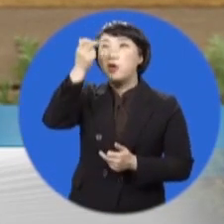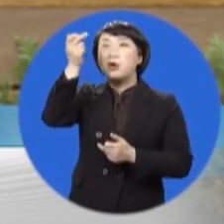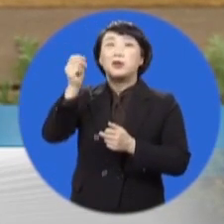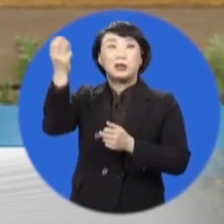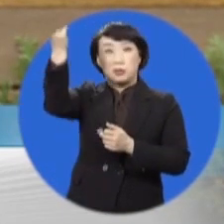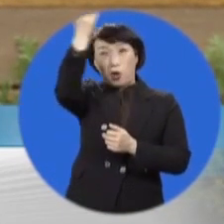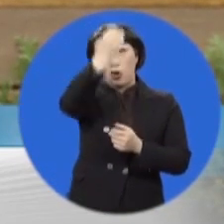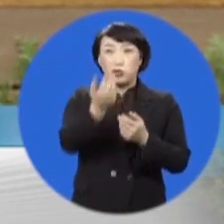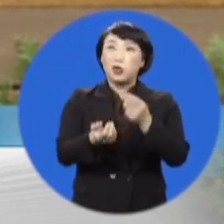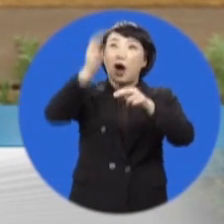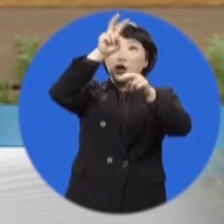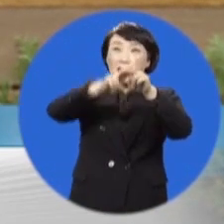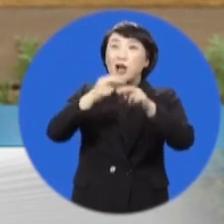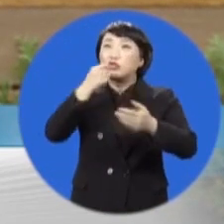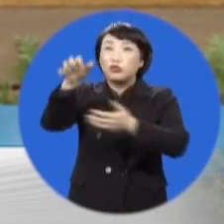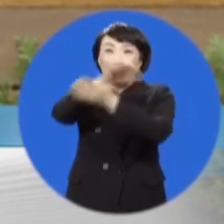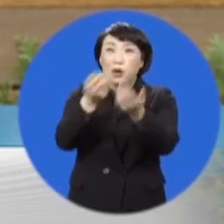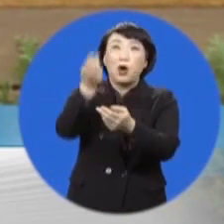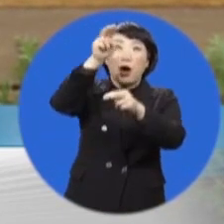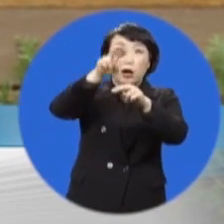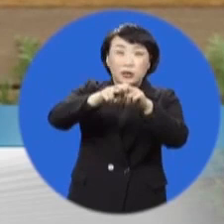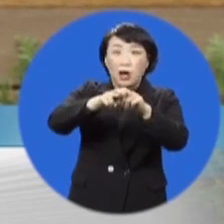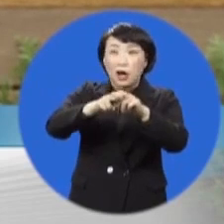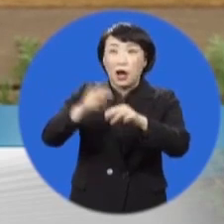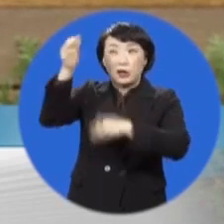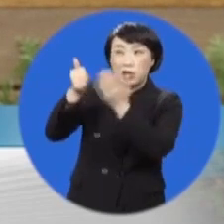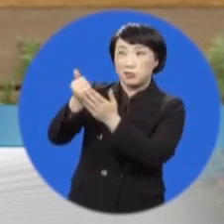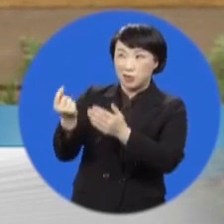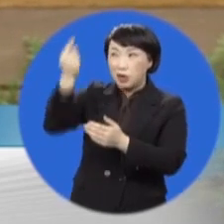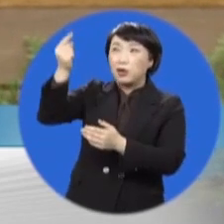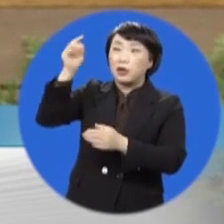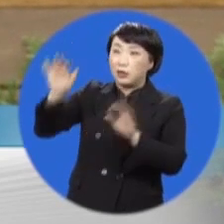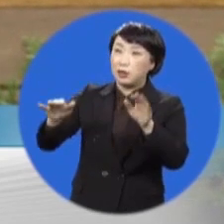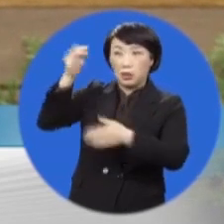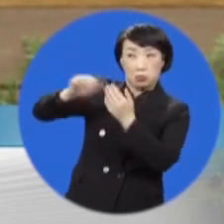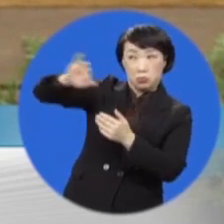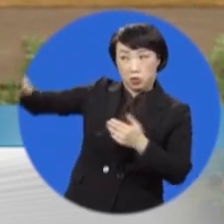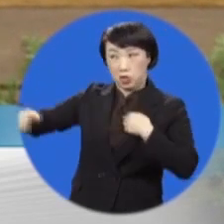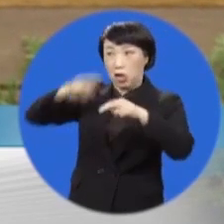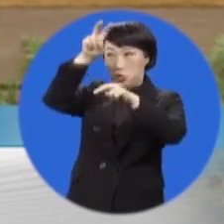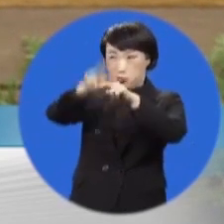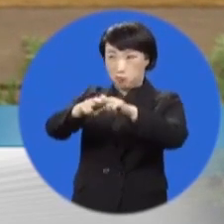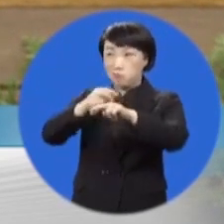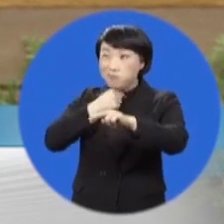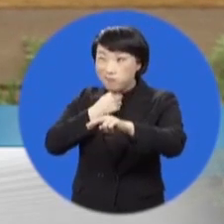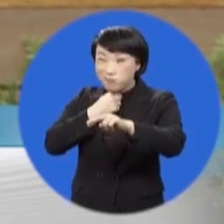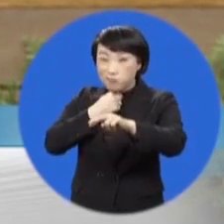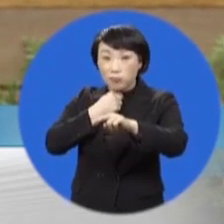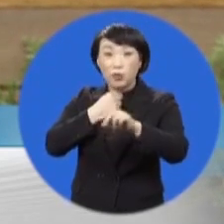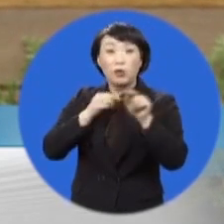우변 위에 온라인 야구 위에 올라 앉아 책을 기도 풍 가요 빚기 시오 내가 그 자리 앙 거